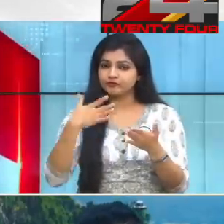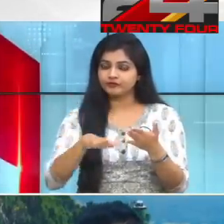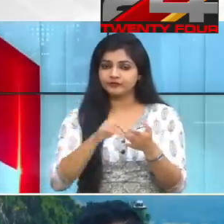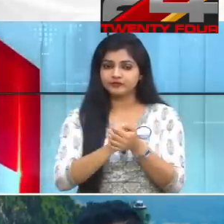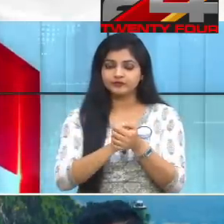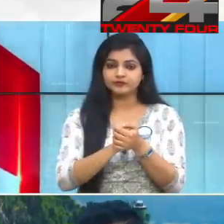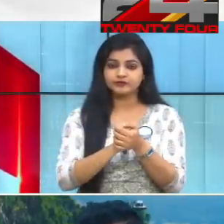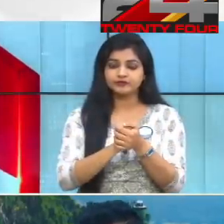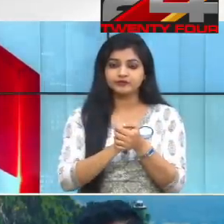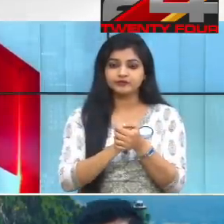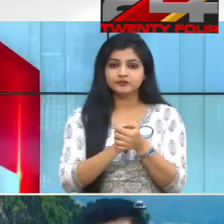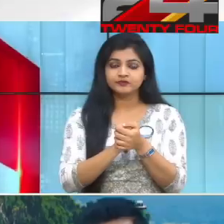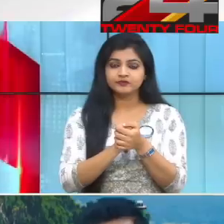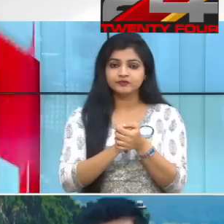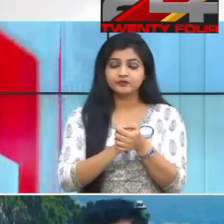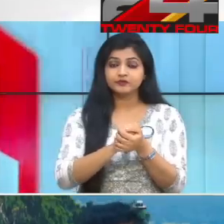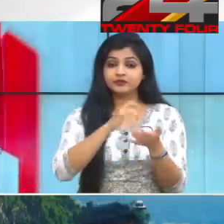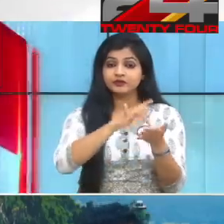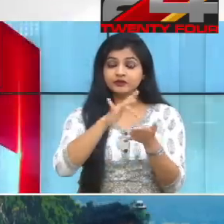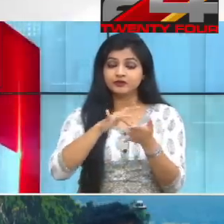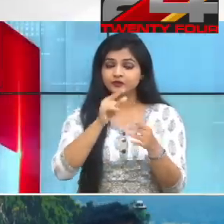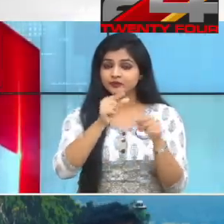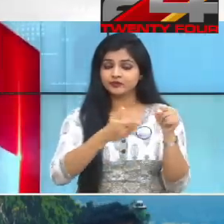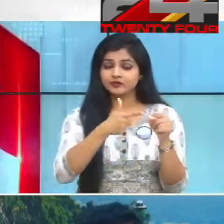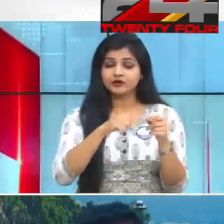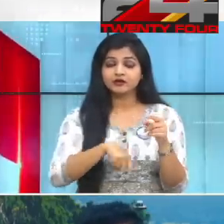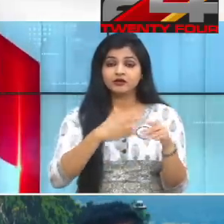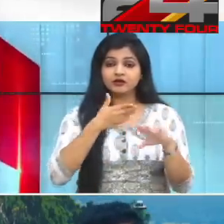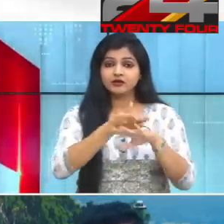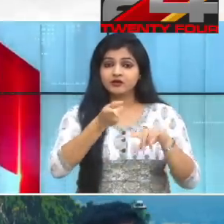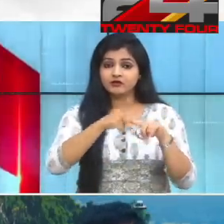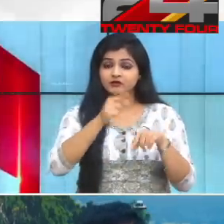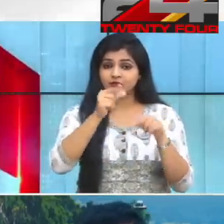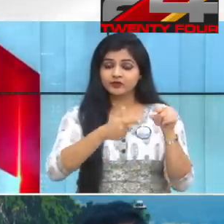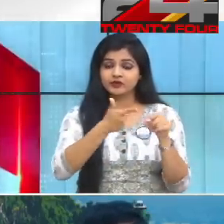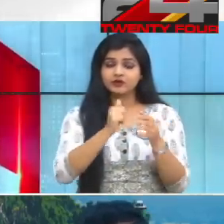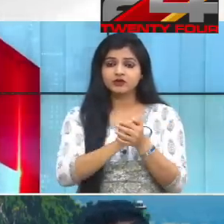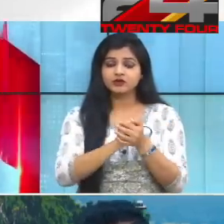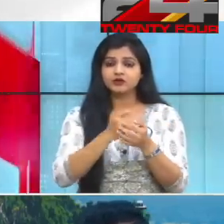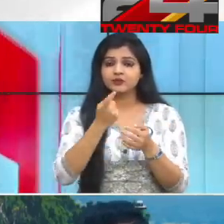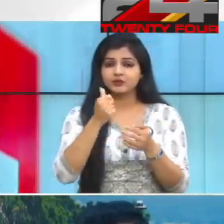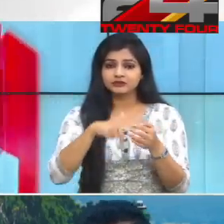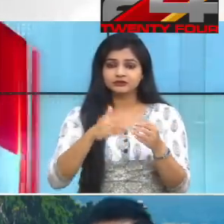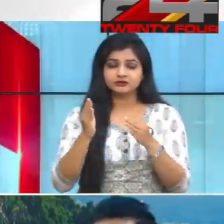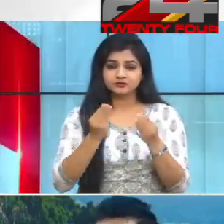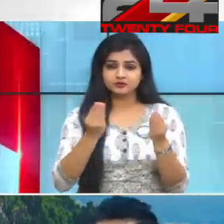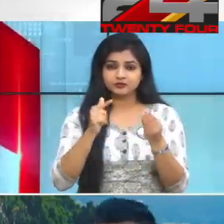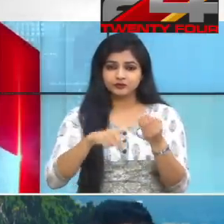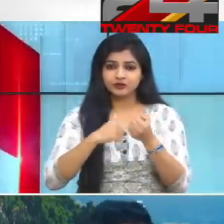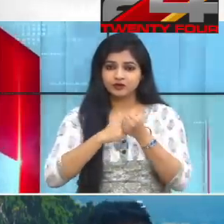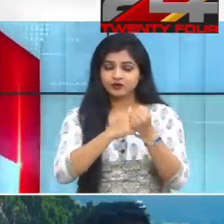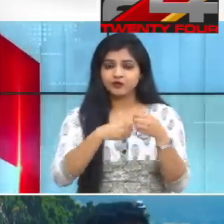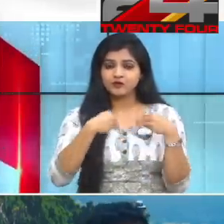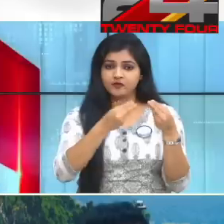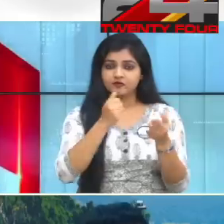ഗ്രാറ്റുവിറ്റസ് റിലീഫ്, അതായത് ദുരന്ത മേഖലയിലെ ആളുകൾക്ക് അടിയന്തര സമാശ്വാസമായ ഒരു തുക അനുവദിക്കപ്പെടേണ്ടതുണ്ട്,